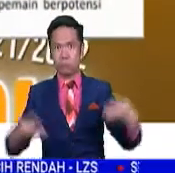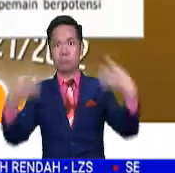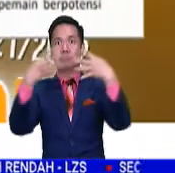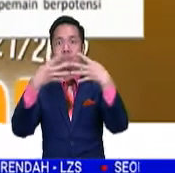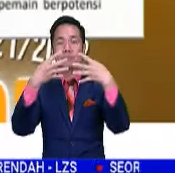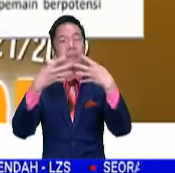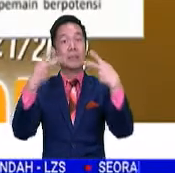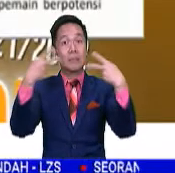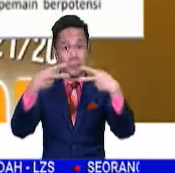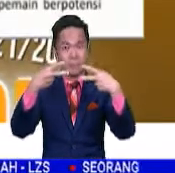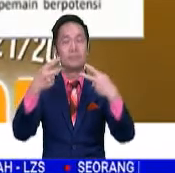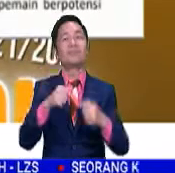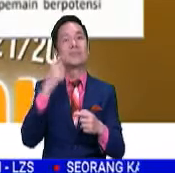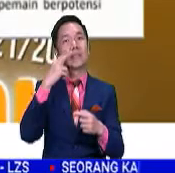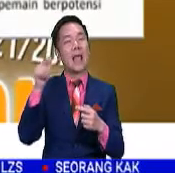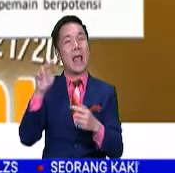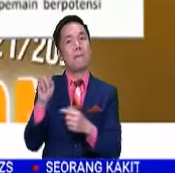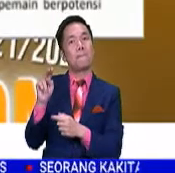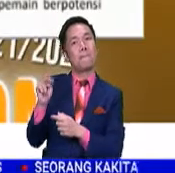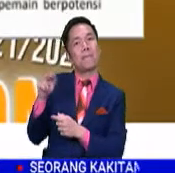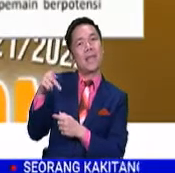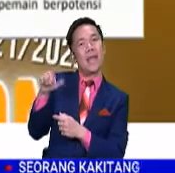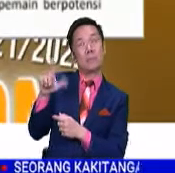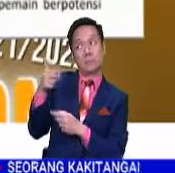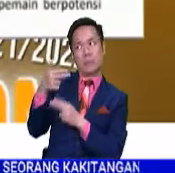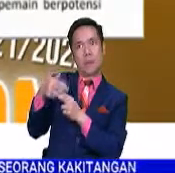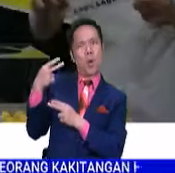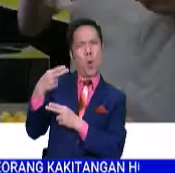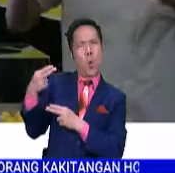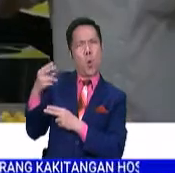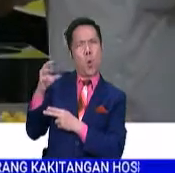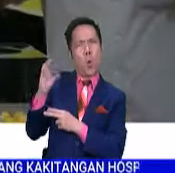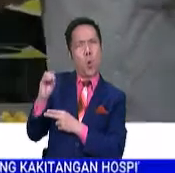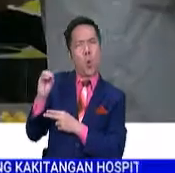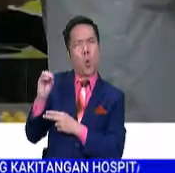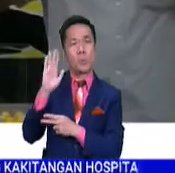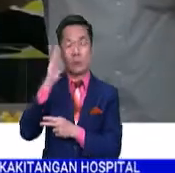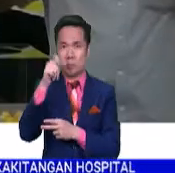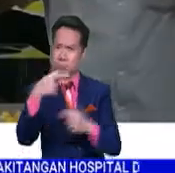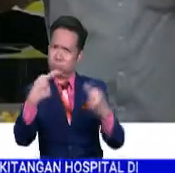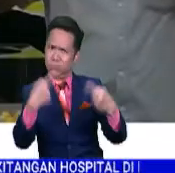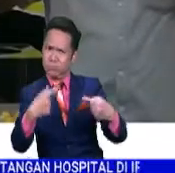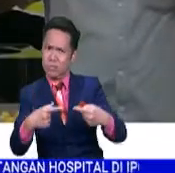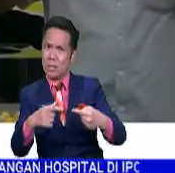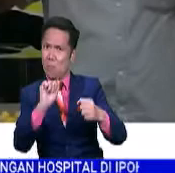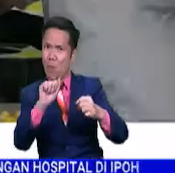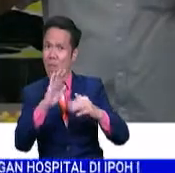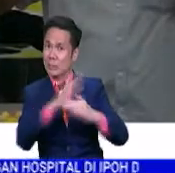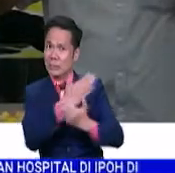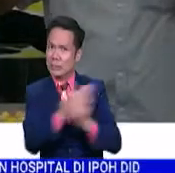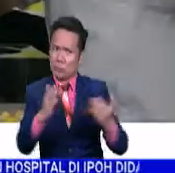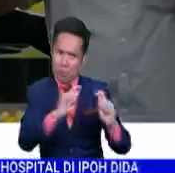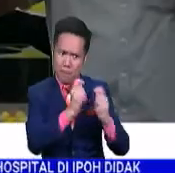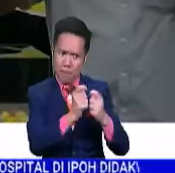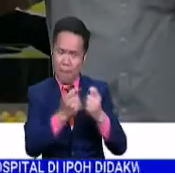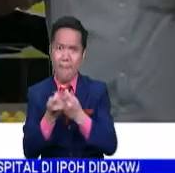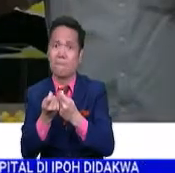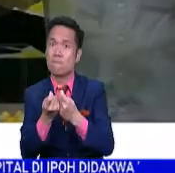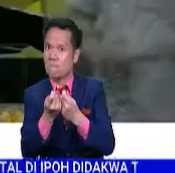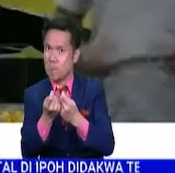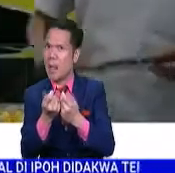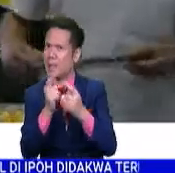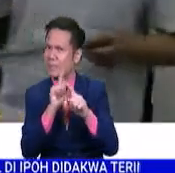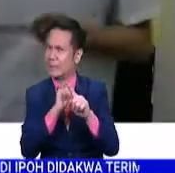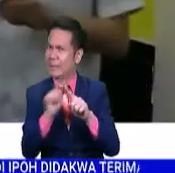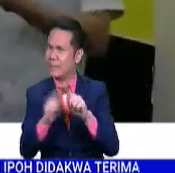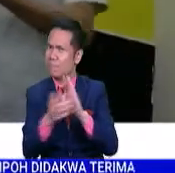dikeluarkan ketua pegawai fraksi MPR how He Mong menyampaikan harapannya agar tandingan ini dapat membantu semua pasukan melahirkan